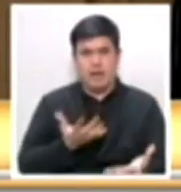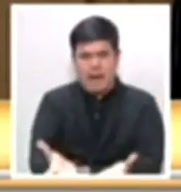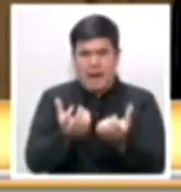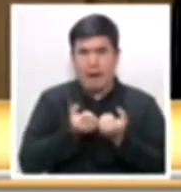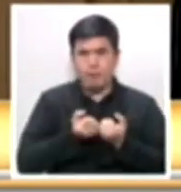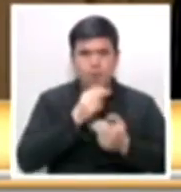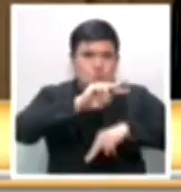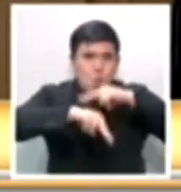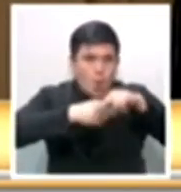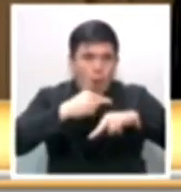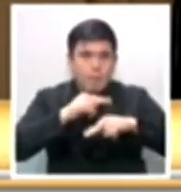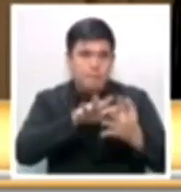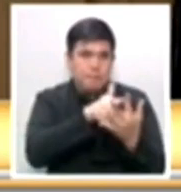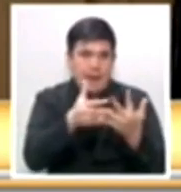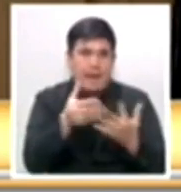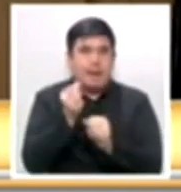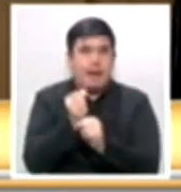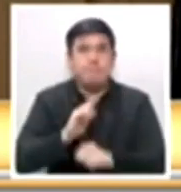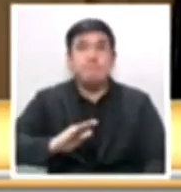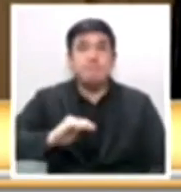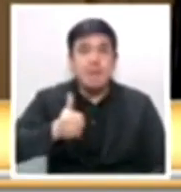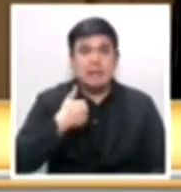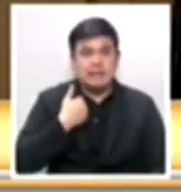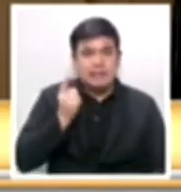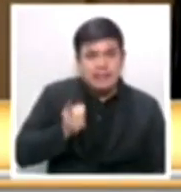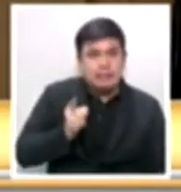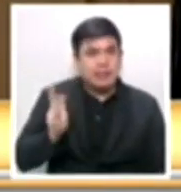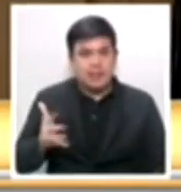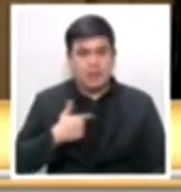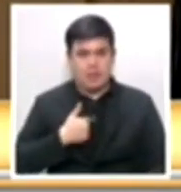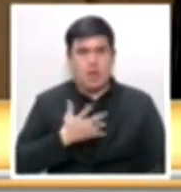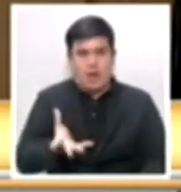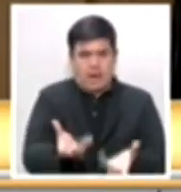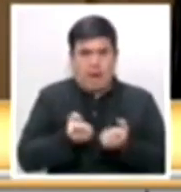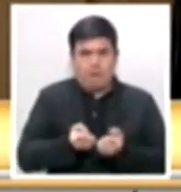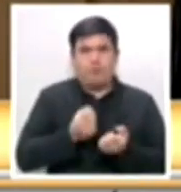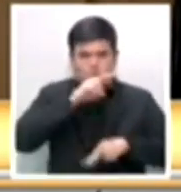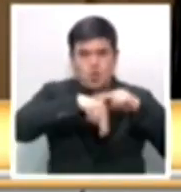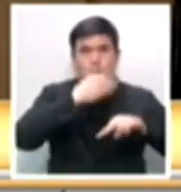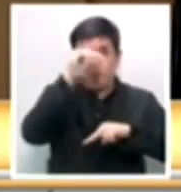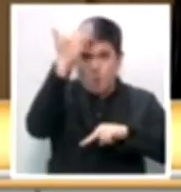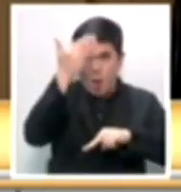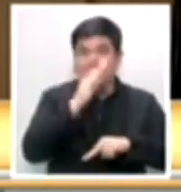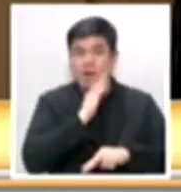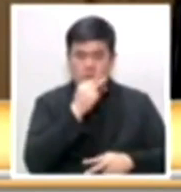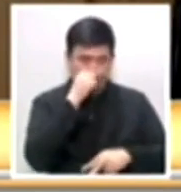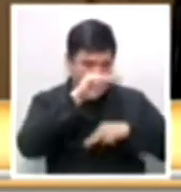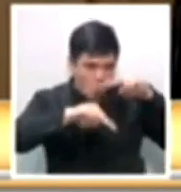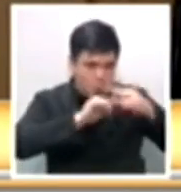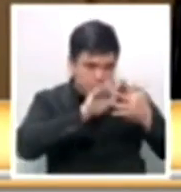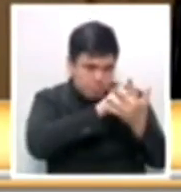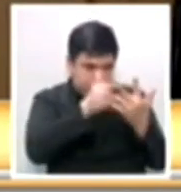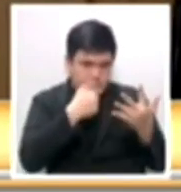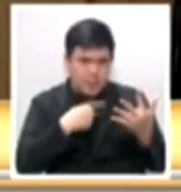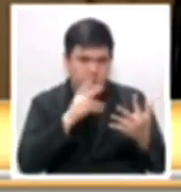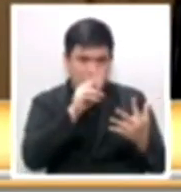ในขั้นการทำผังเมืองขั้นต่อไปว่าเป็นจริงอย่างท่านว่าหรือไม่นะครับถ้าดูในผังเมืองรวมแล้วที่เขตที่เป็น